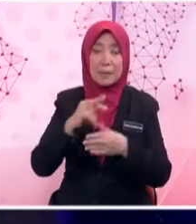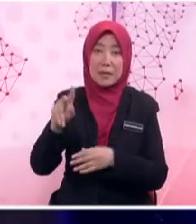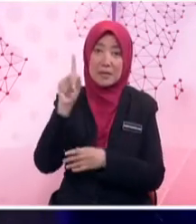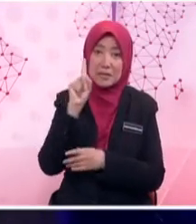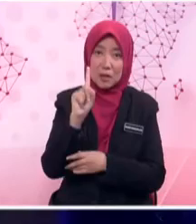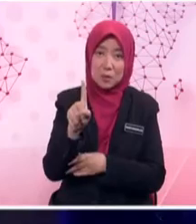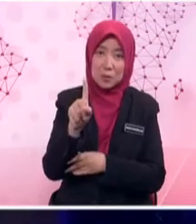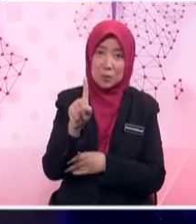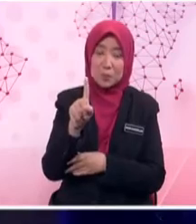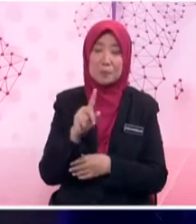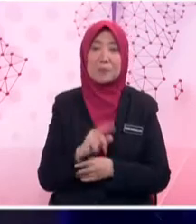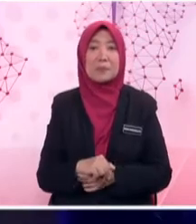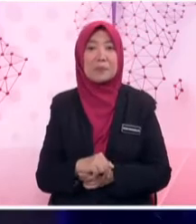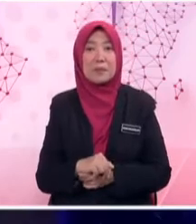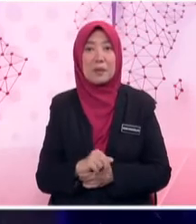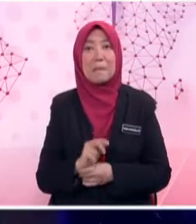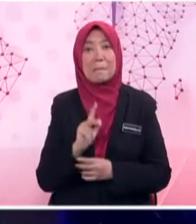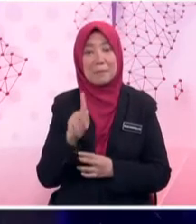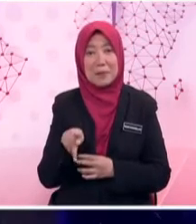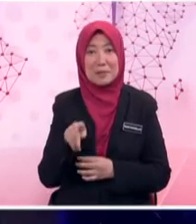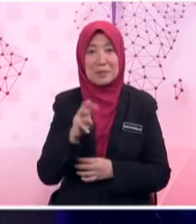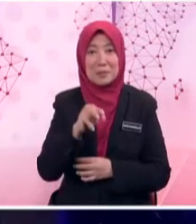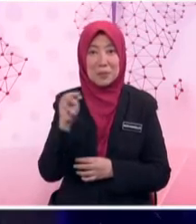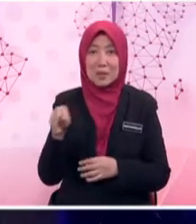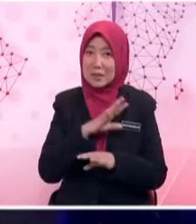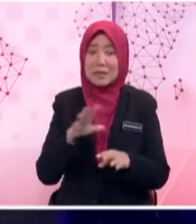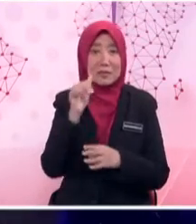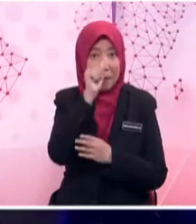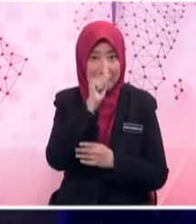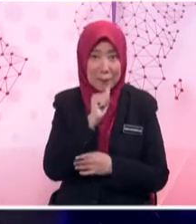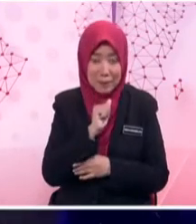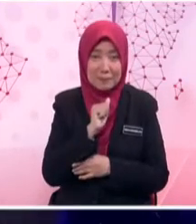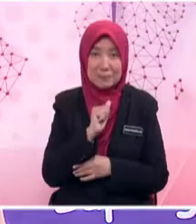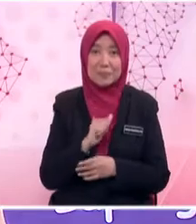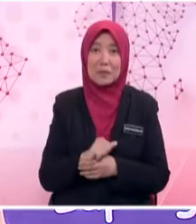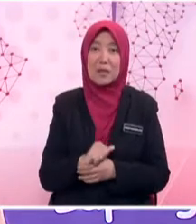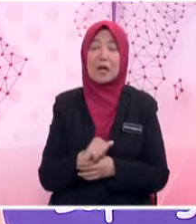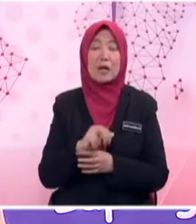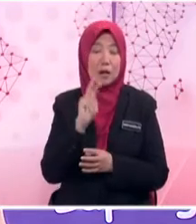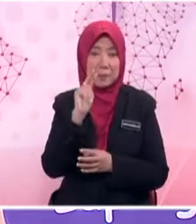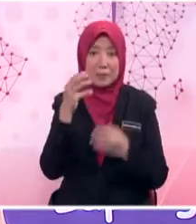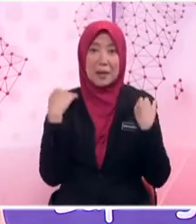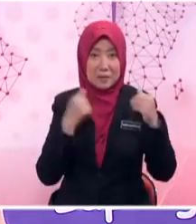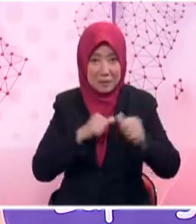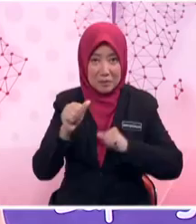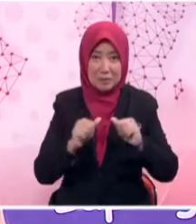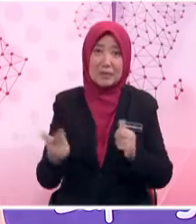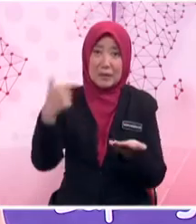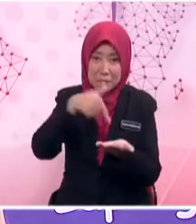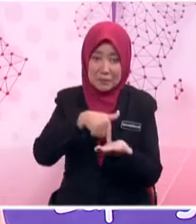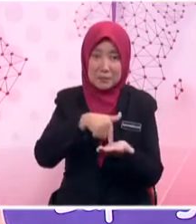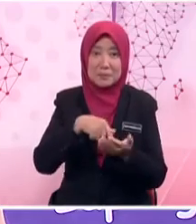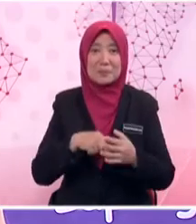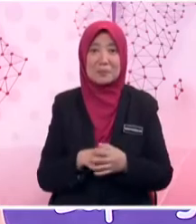Pastinya murid-murid, adik-adik pun tak sabar, kan? Cikgu Sheila, ada lagi tahu aktiviti menarik yang akan kita